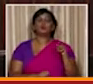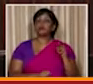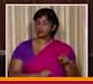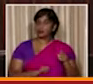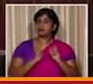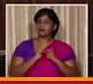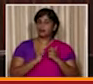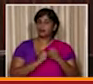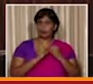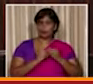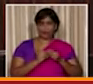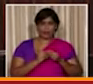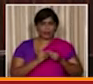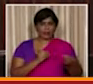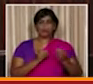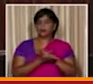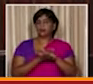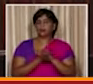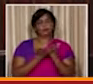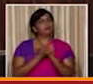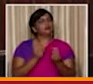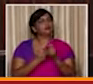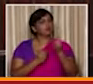තිබෙනවා. ඒ ගැටලුව නොබෝ කාලයකින් විසඳුම් ලබා දීමට අප පියවර ගන්නවා.